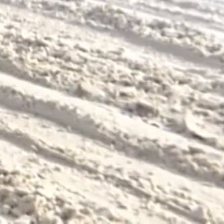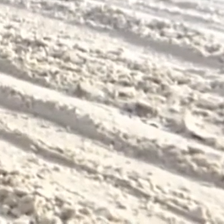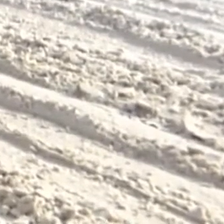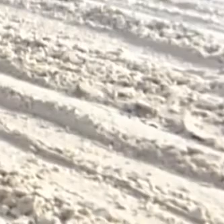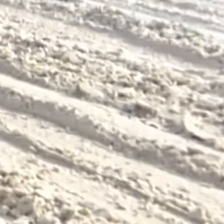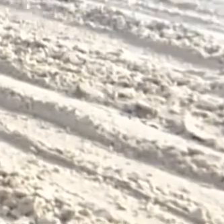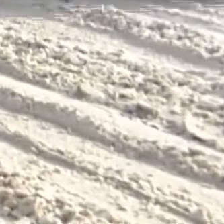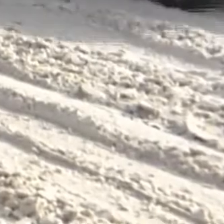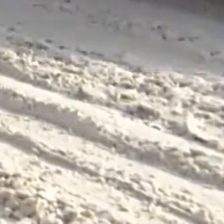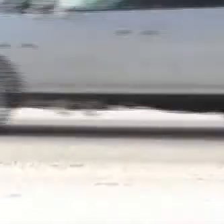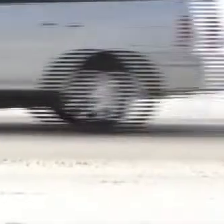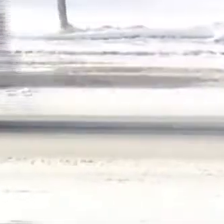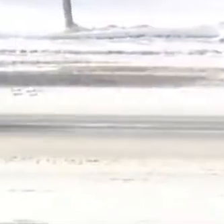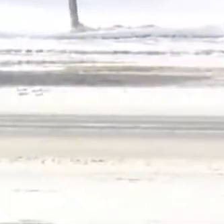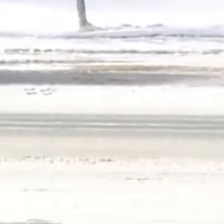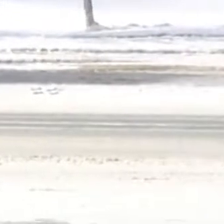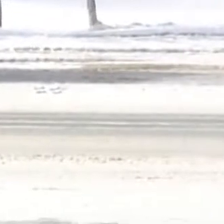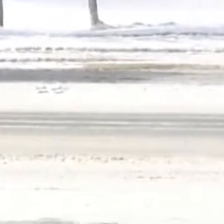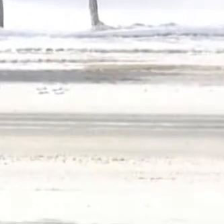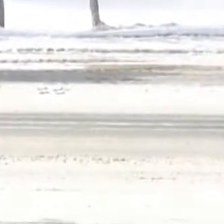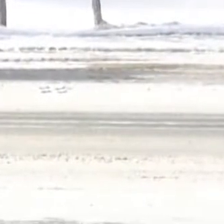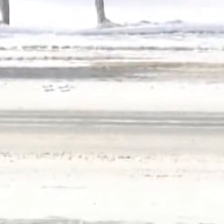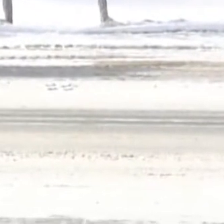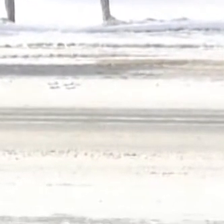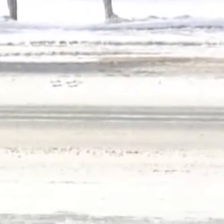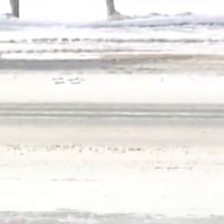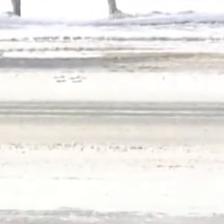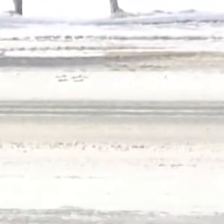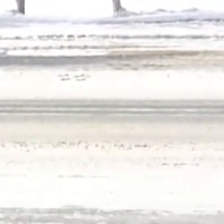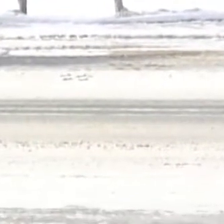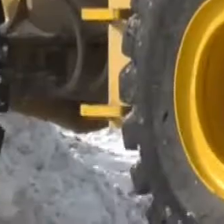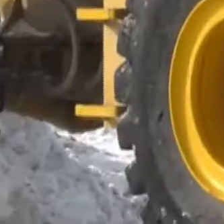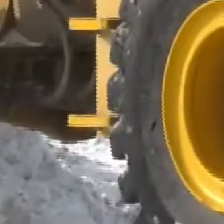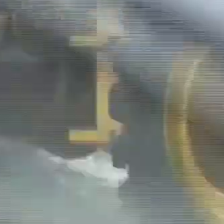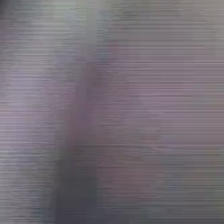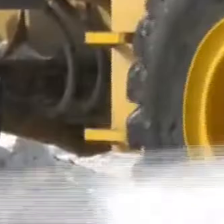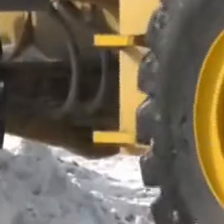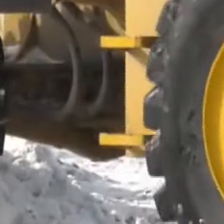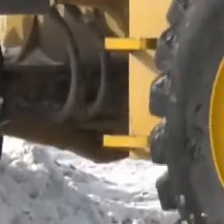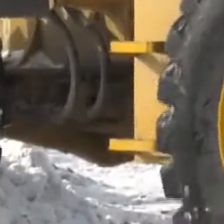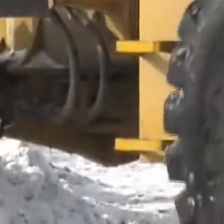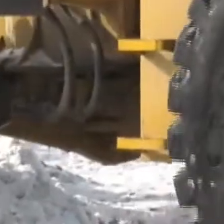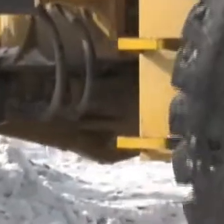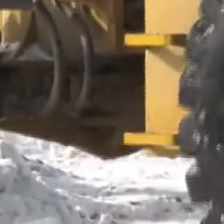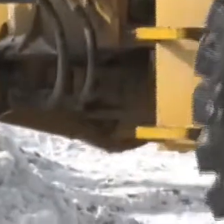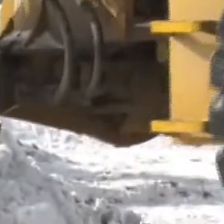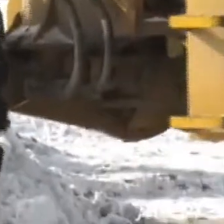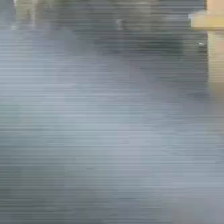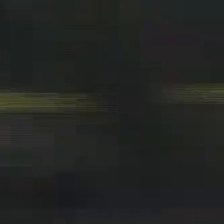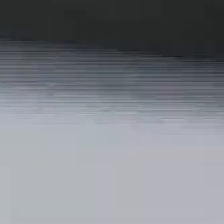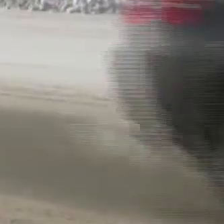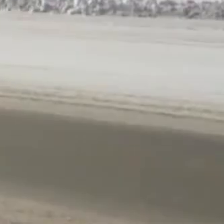К очистке улиц семей от снега привлекается дополнительная техника. На данный момент снег вывозится с главных магистралей. В